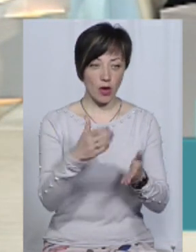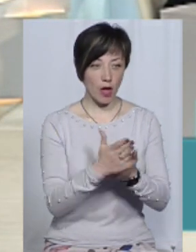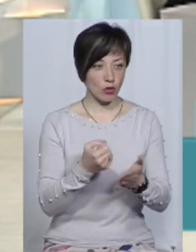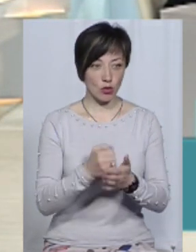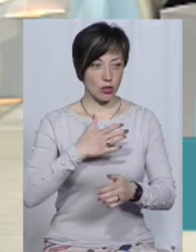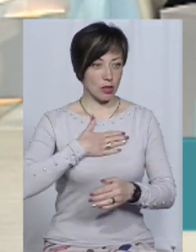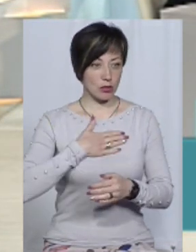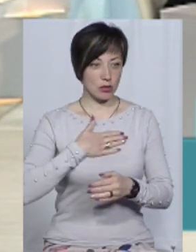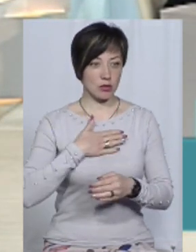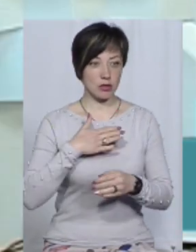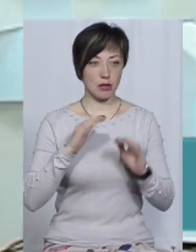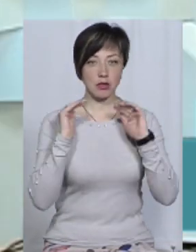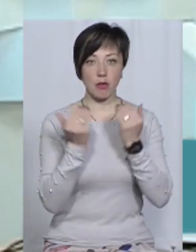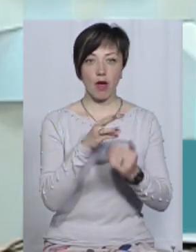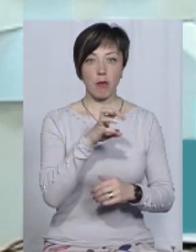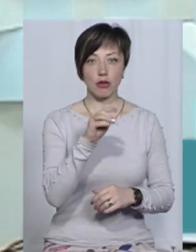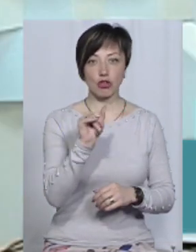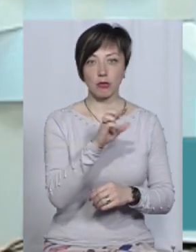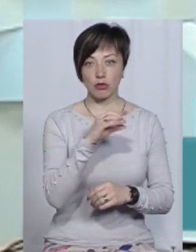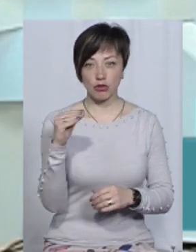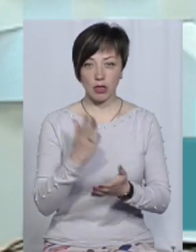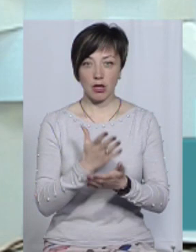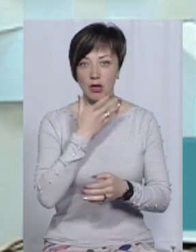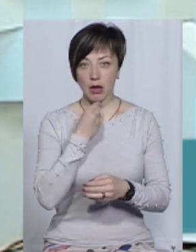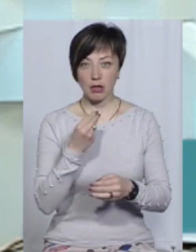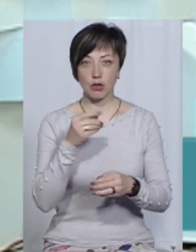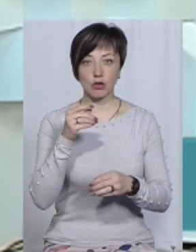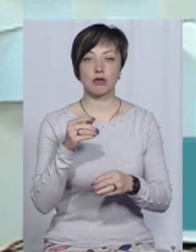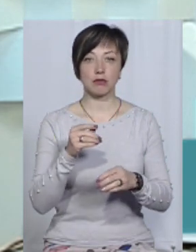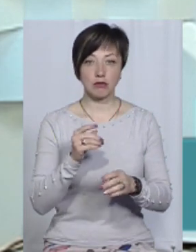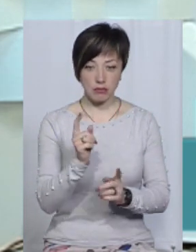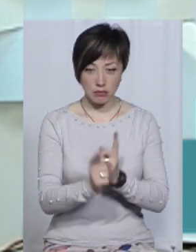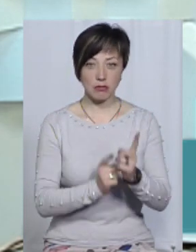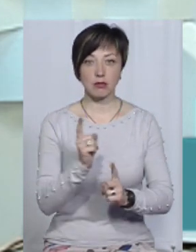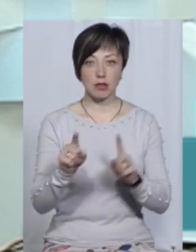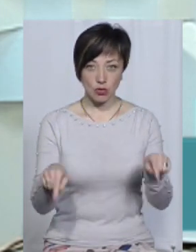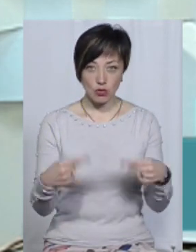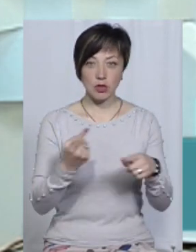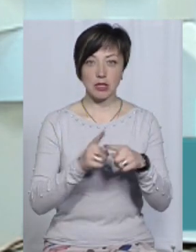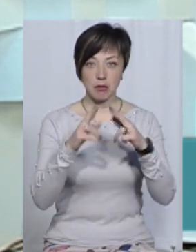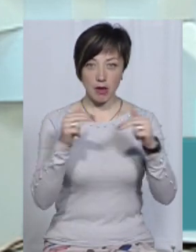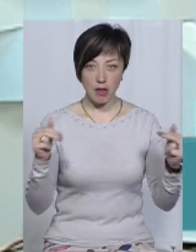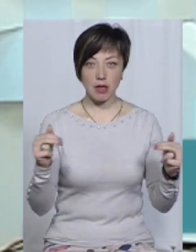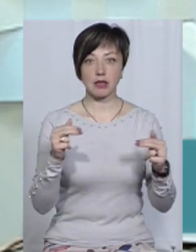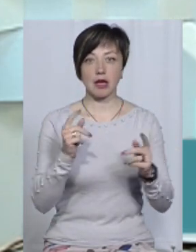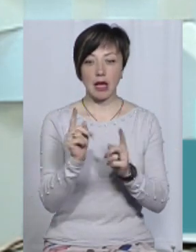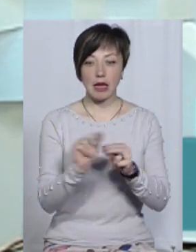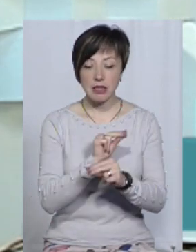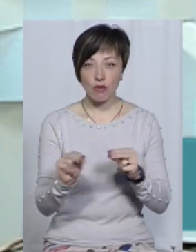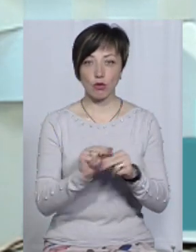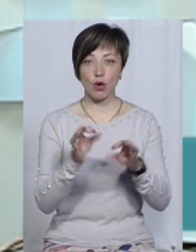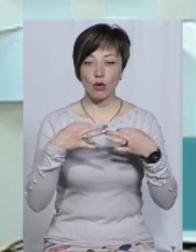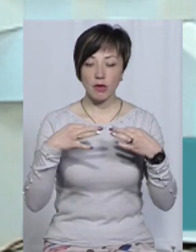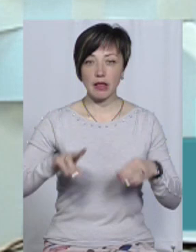а до нашого того самого заповідника Меджибіж, де, до речі, є гарні зрушення, видно на очах, що цей палац Синявських реставрується, і там